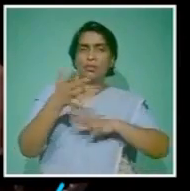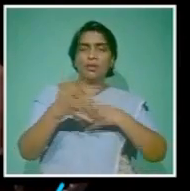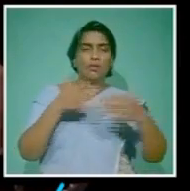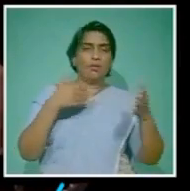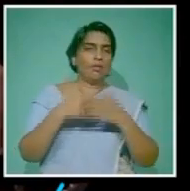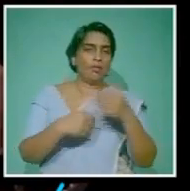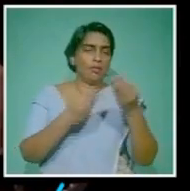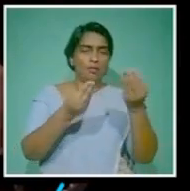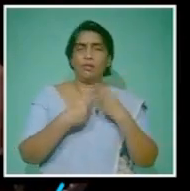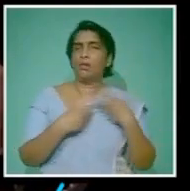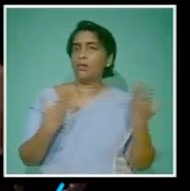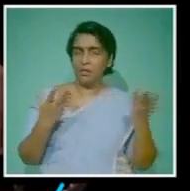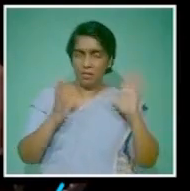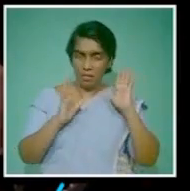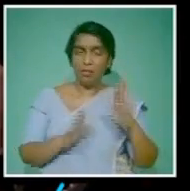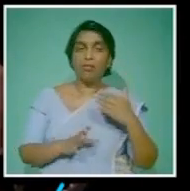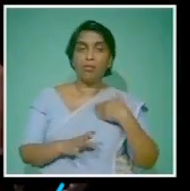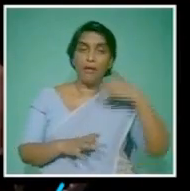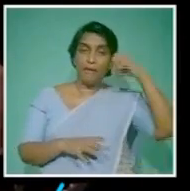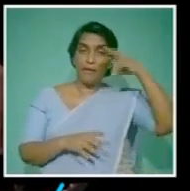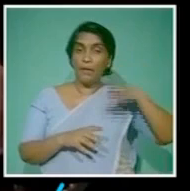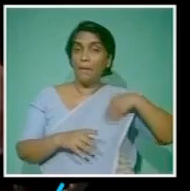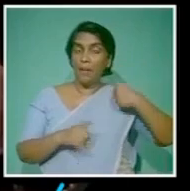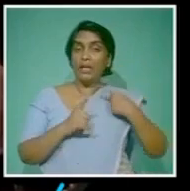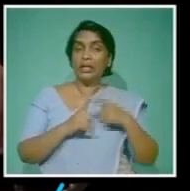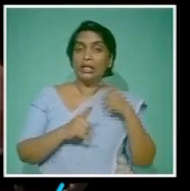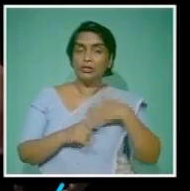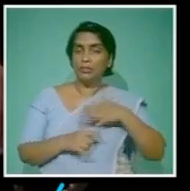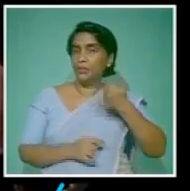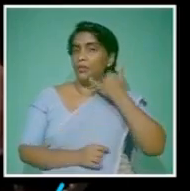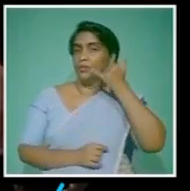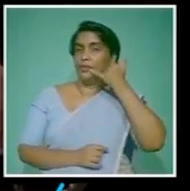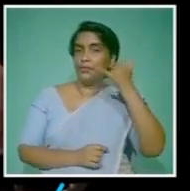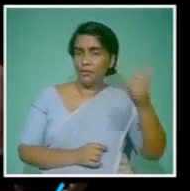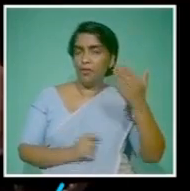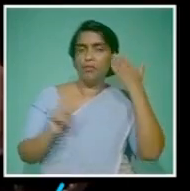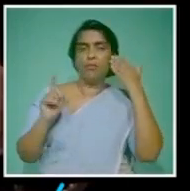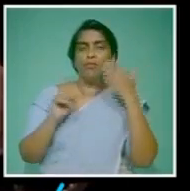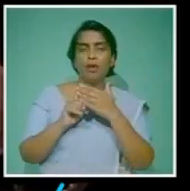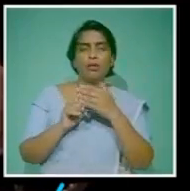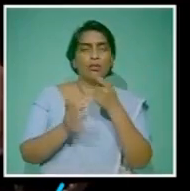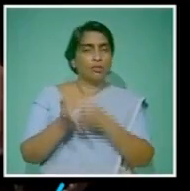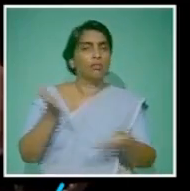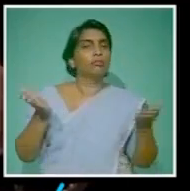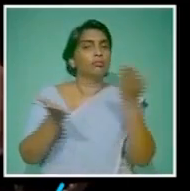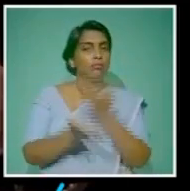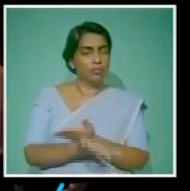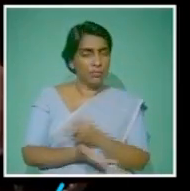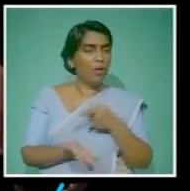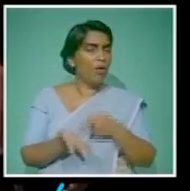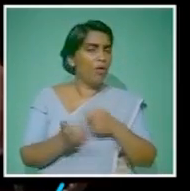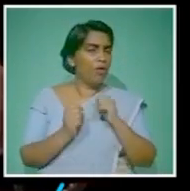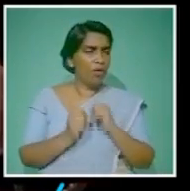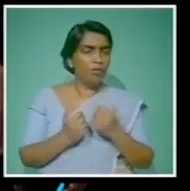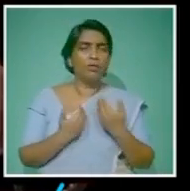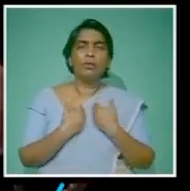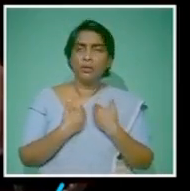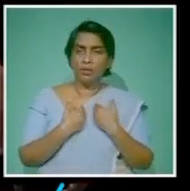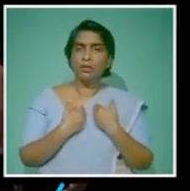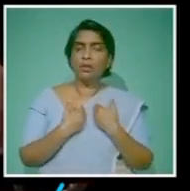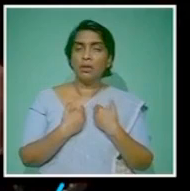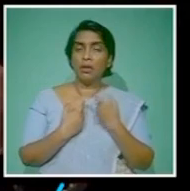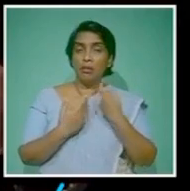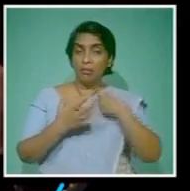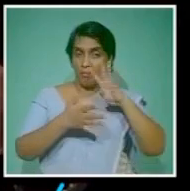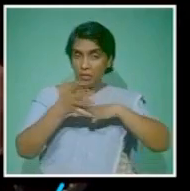එවා නොතිබුණි. නමුත් මම ප්‍රධාන විදුලි ඉංජිනේරු විතානගේ මහතර දුරකථනයෙන් කතා කරමින් මේ පිළිබඳව වන ගිවිසුම් ප්‍රකාශනය මාගේ ගිණුම්